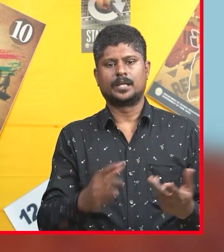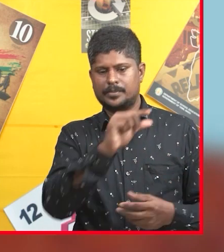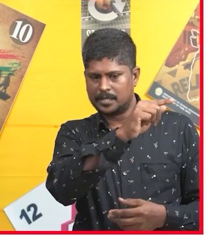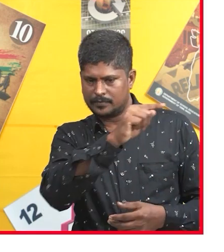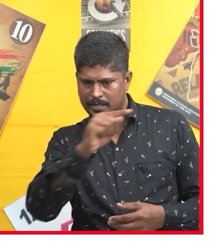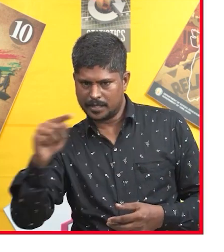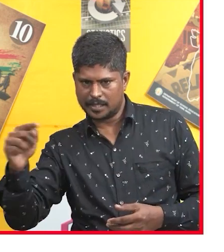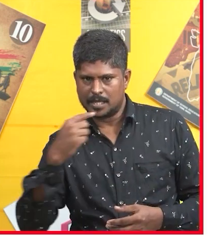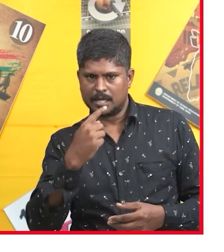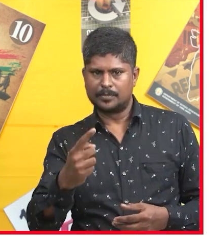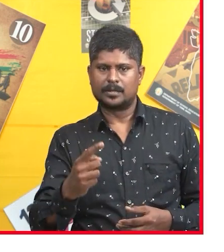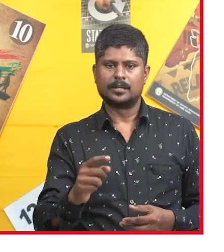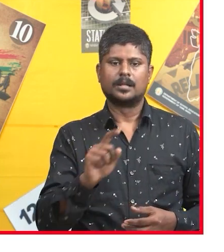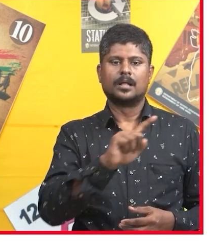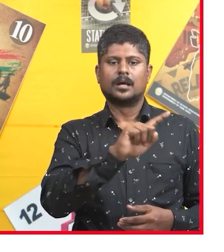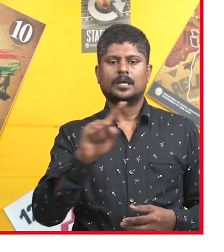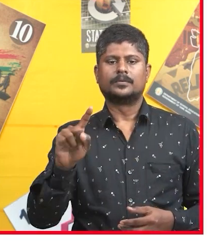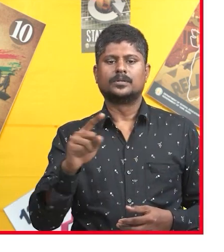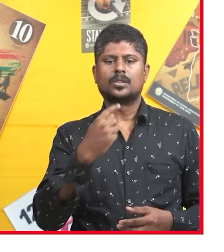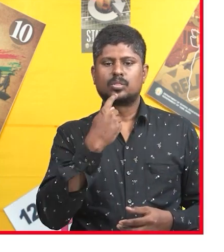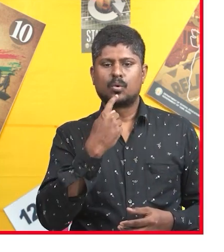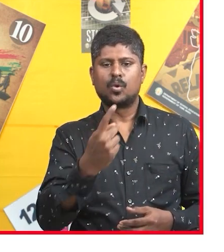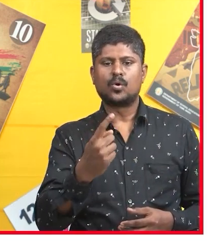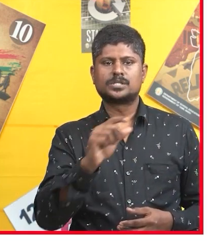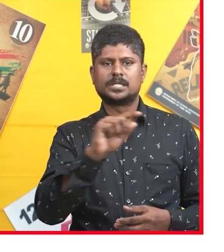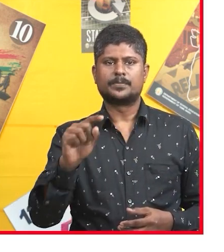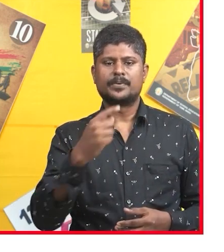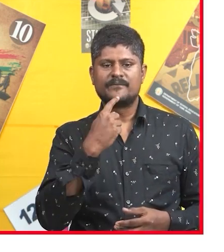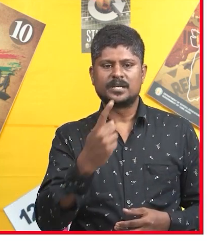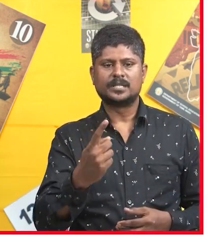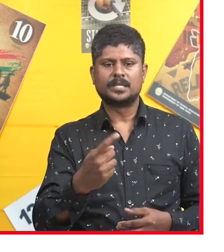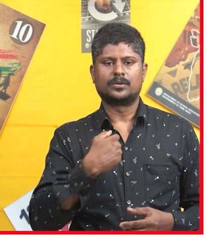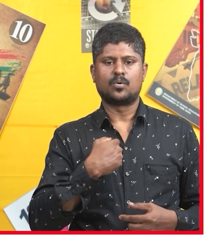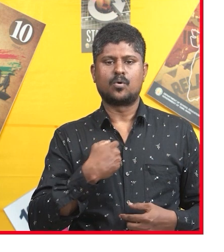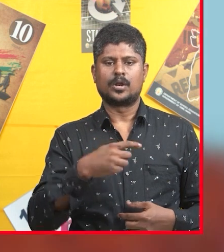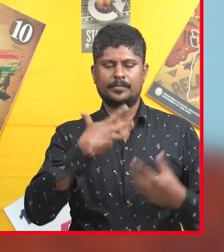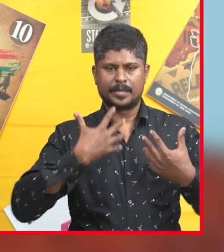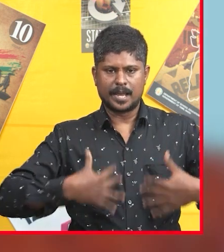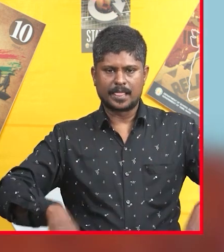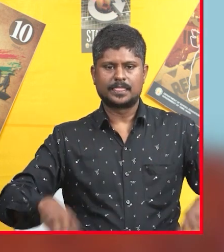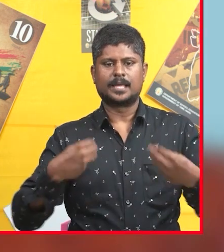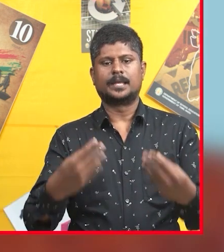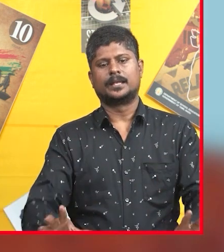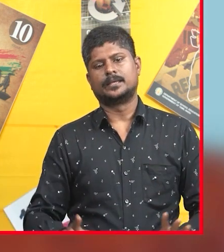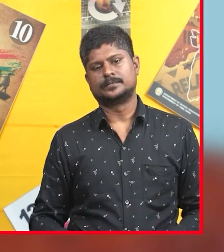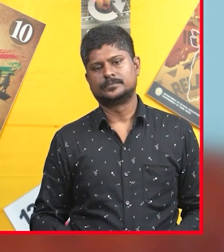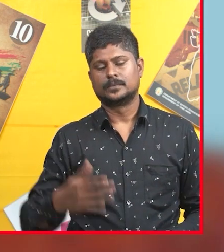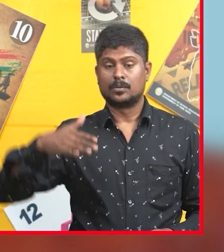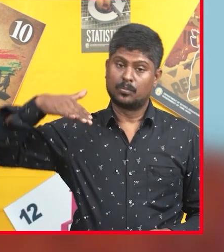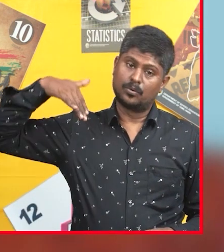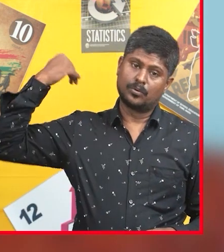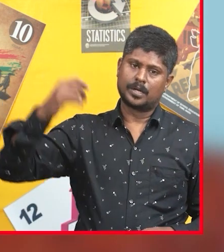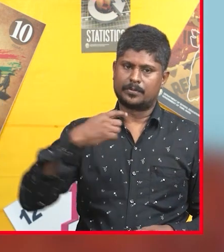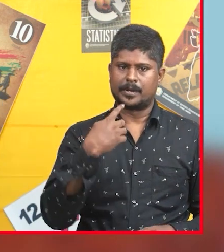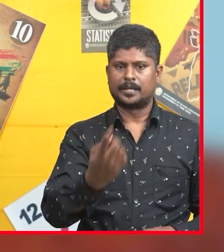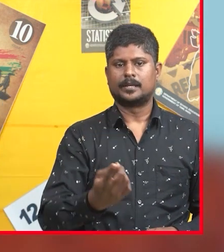பாருங்க, தொல்லோர் சிறப்பின் விருந்தெதிர் கோடலும் இழந்த என்னை. தொல்லோர்னா முன்னோர்கள்.